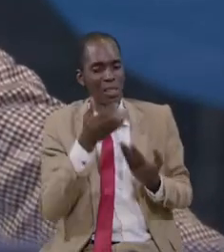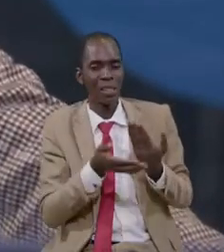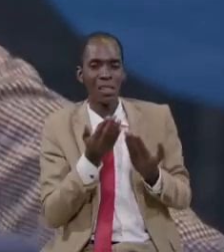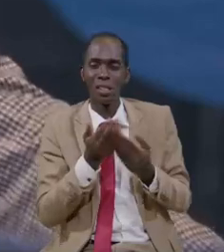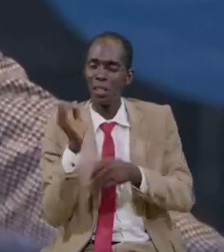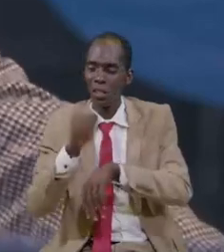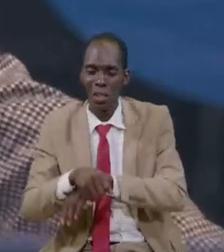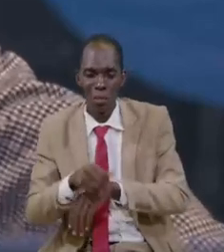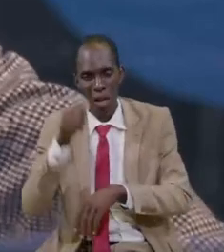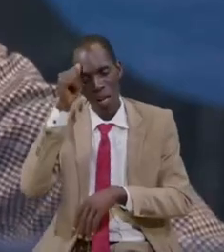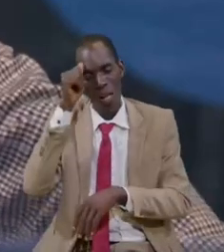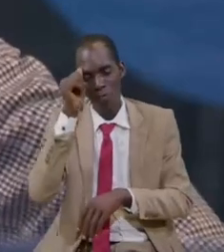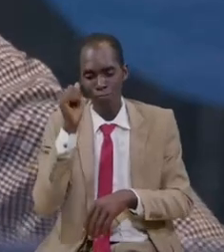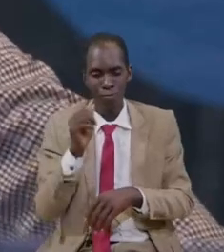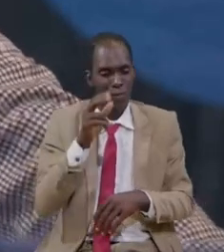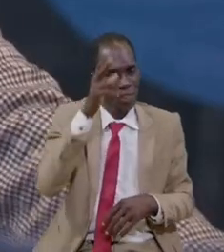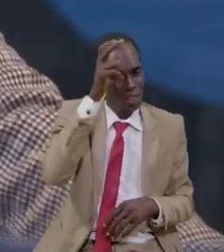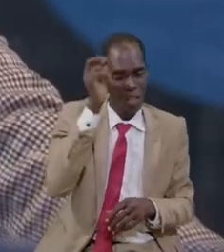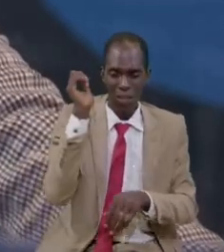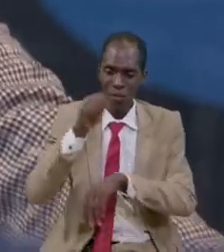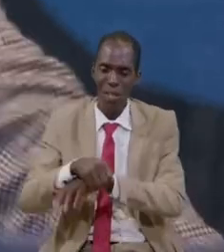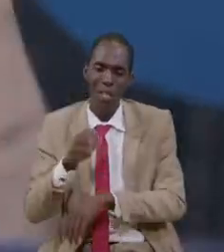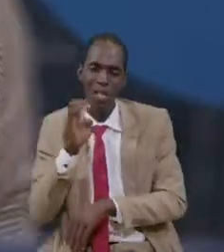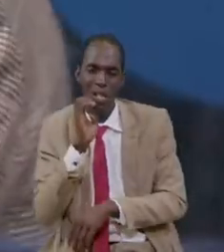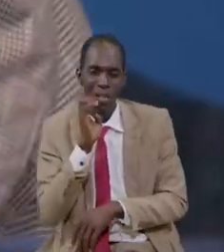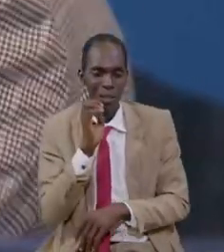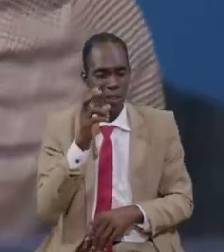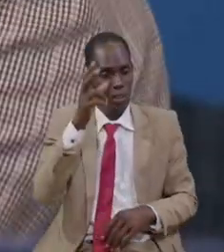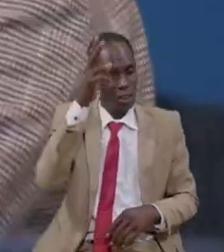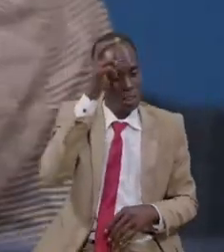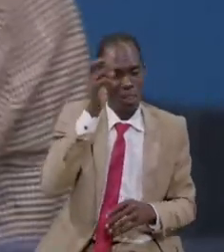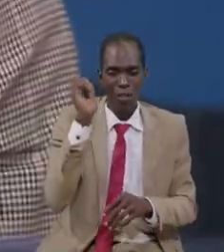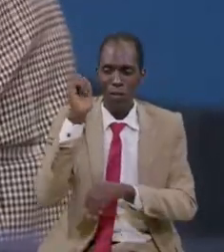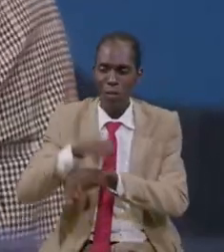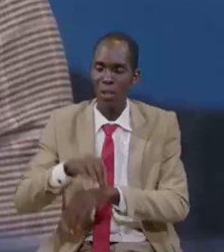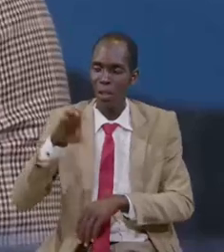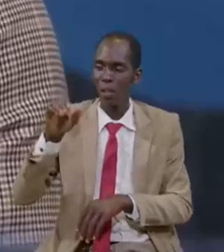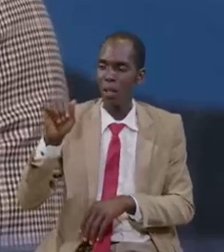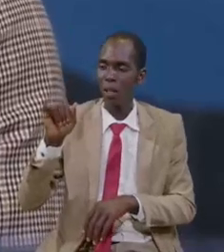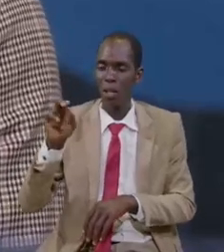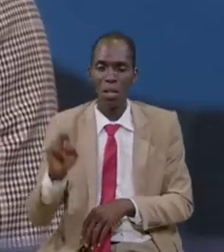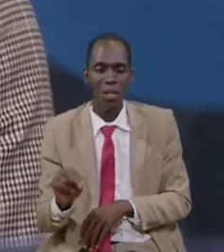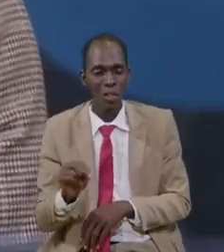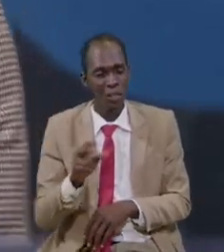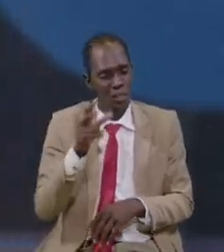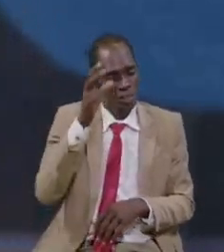vaincu Ève. Parce qu'il a vaincu Caïn. Parce qu'il a vaincu